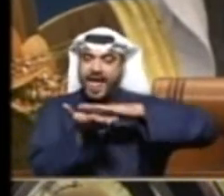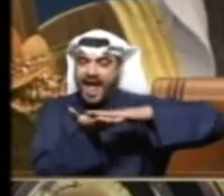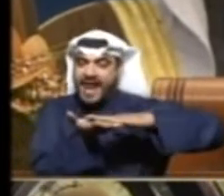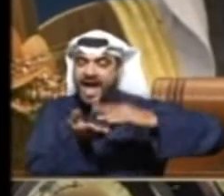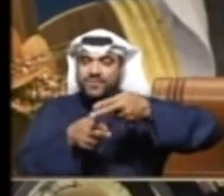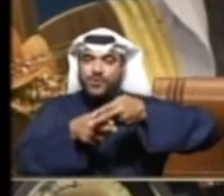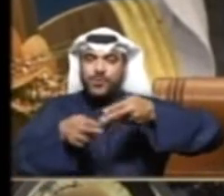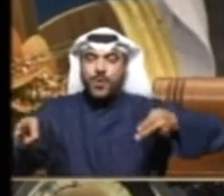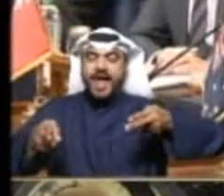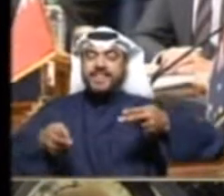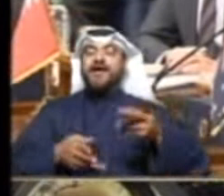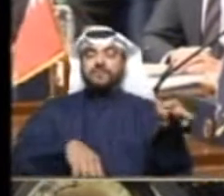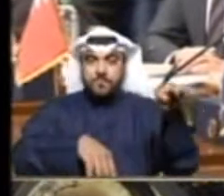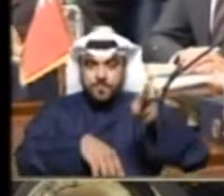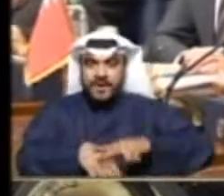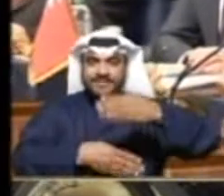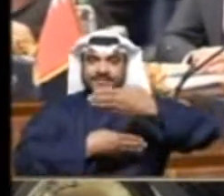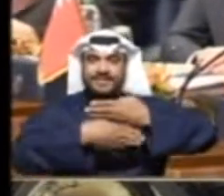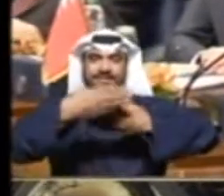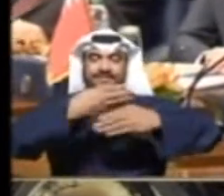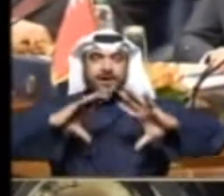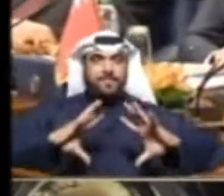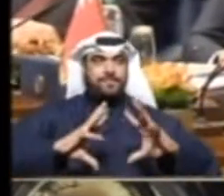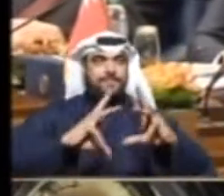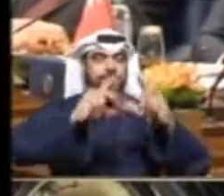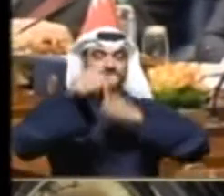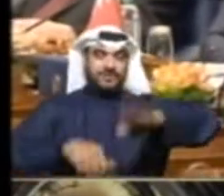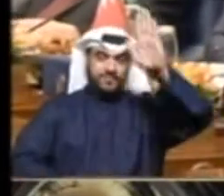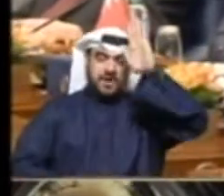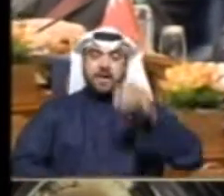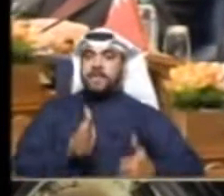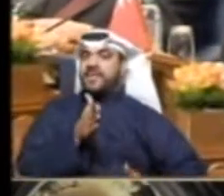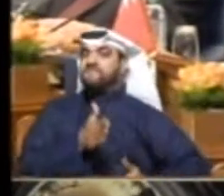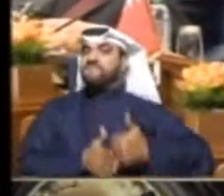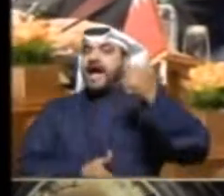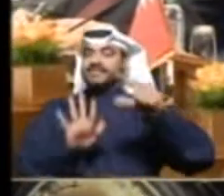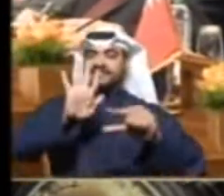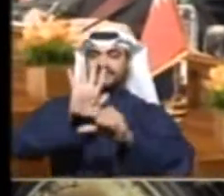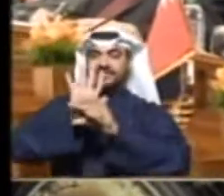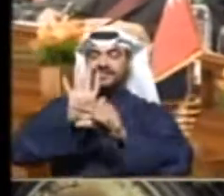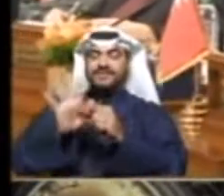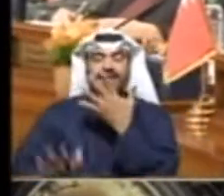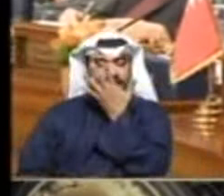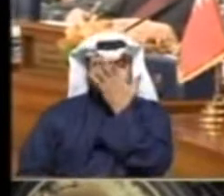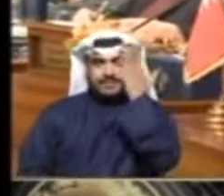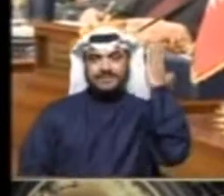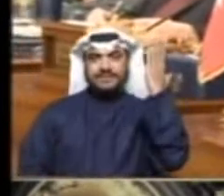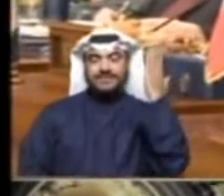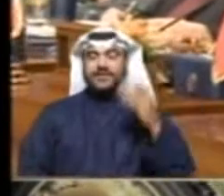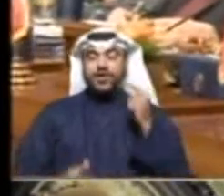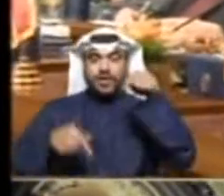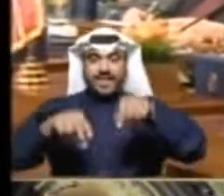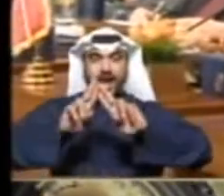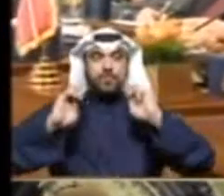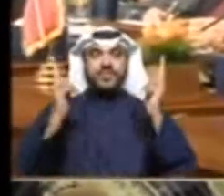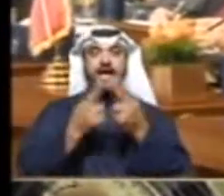الكويت من أجل إعادة إعمار العراق، خاصة بعد أن تغلب على ما يسمى تنظيم داعش، ليكون